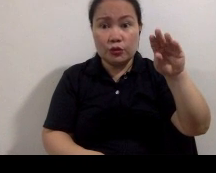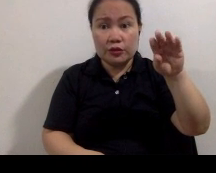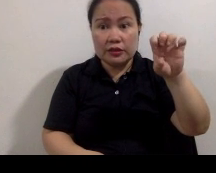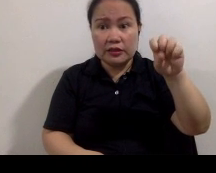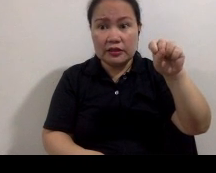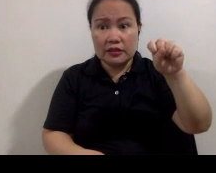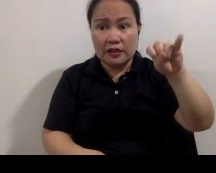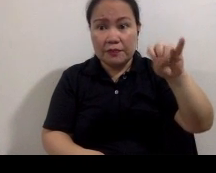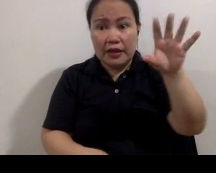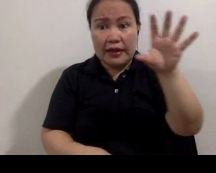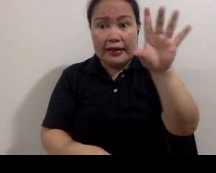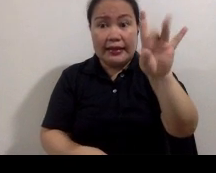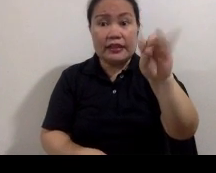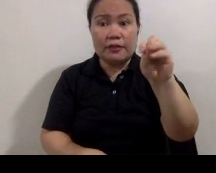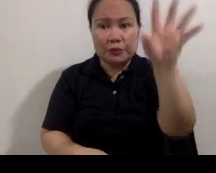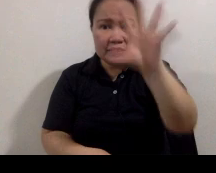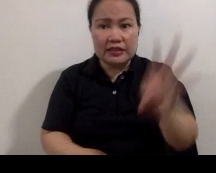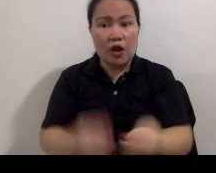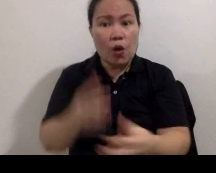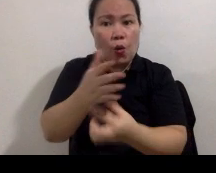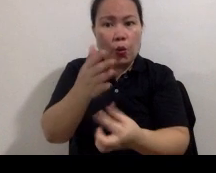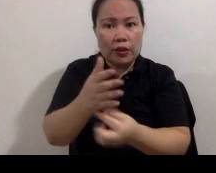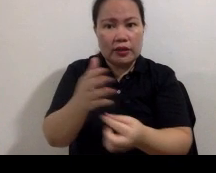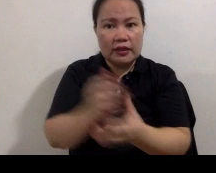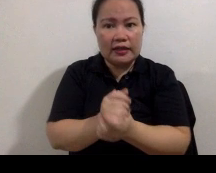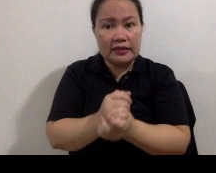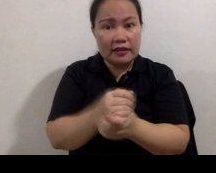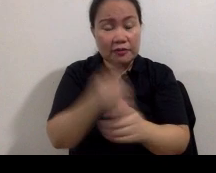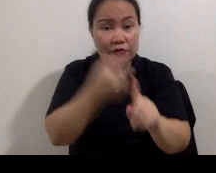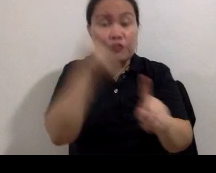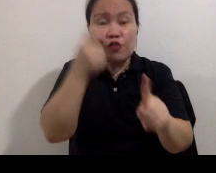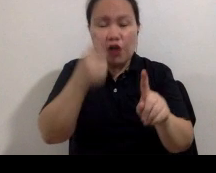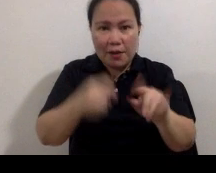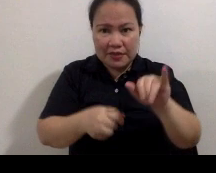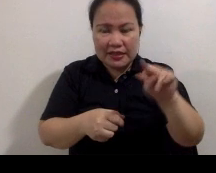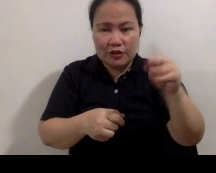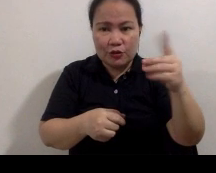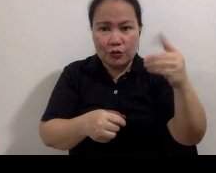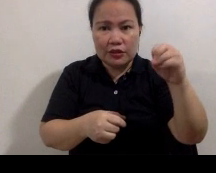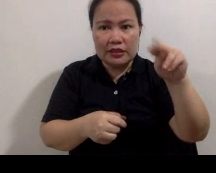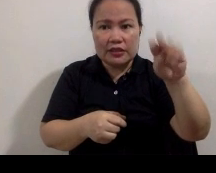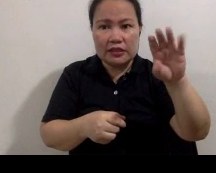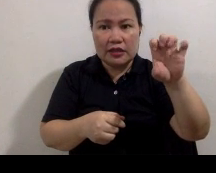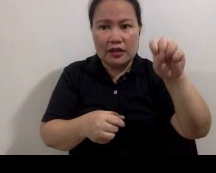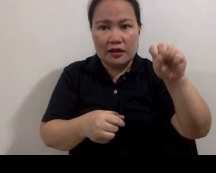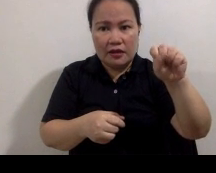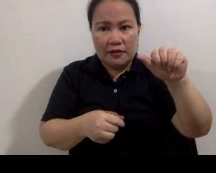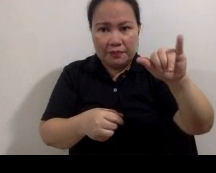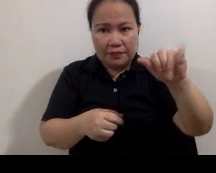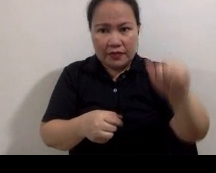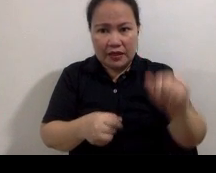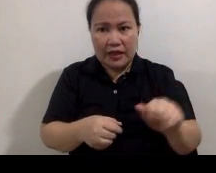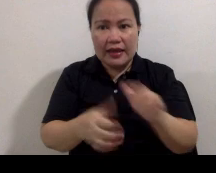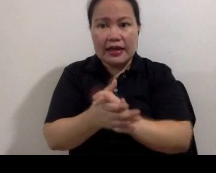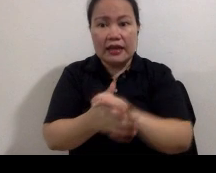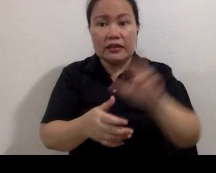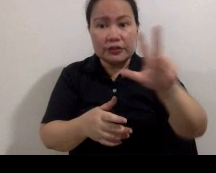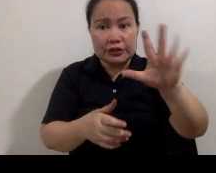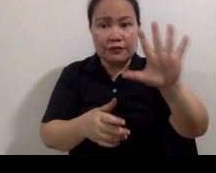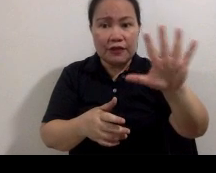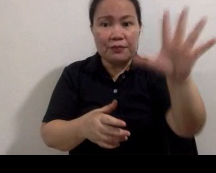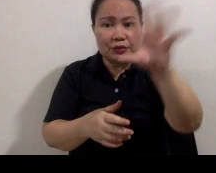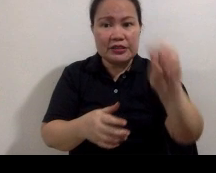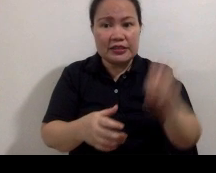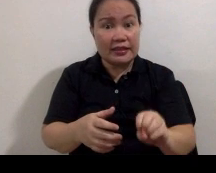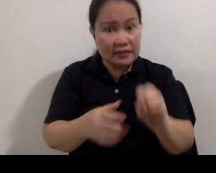o 35 bahagdan ng liquefied gas sa buong daigdig. Ang malalaking ilog ay pinagtatayuan ng dam ng